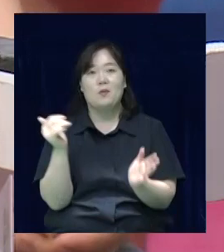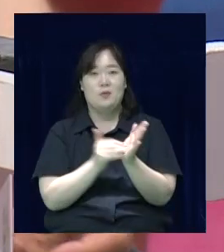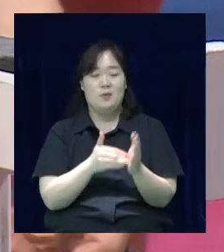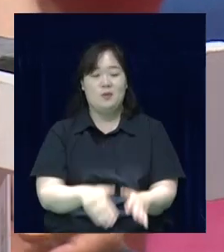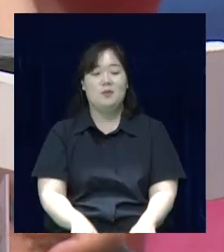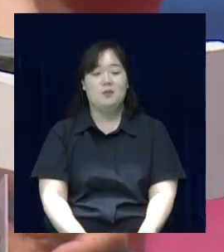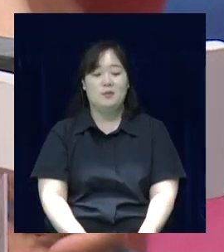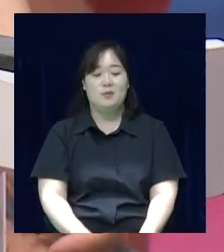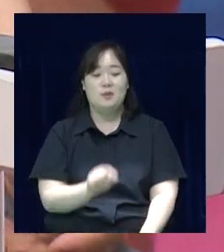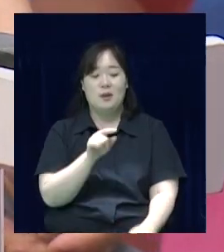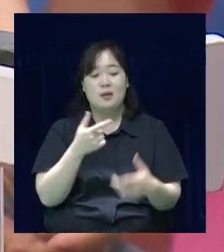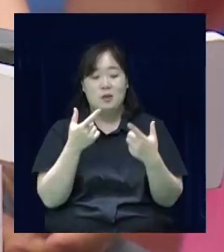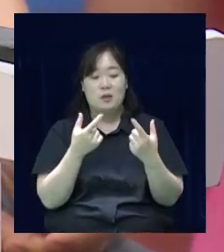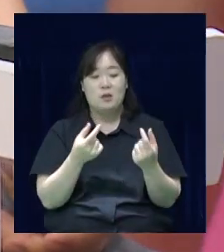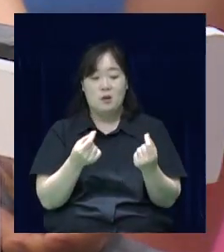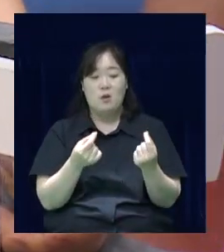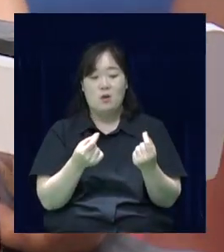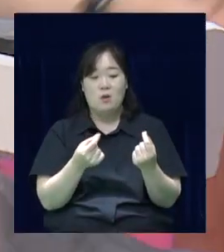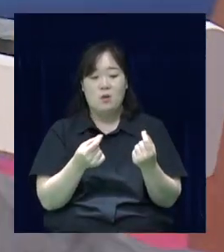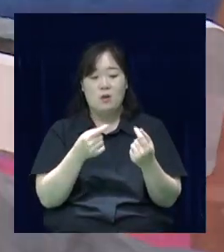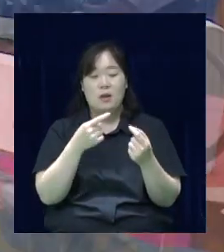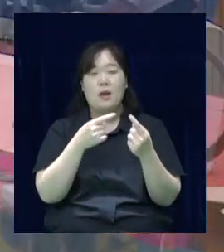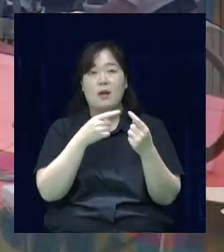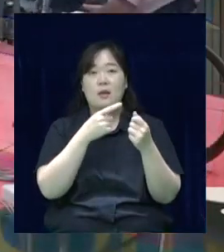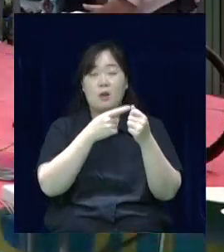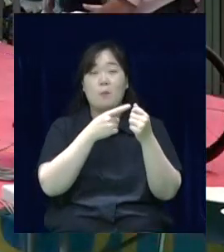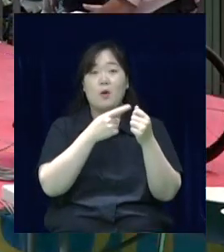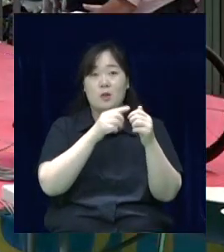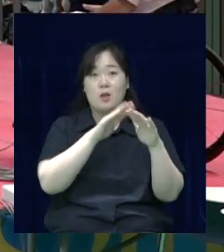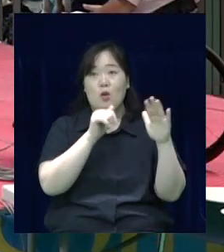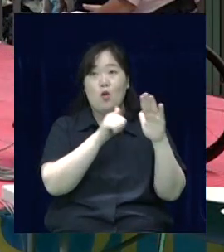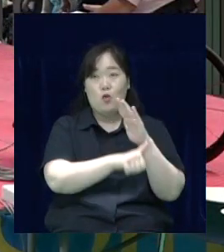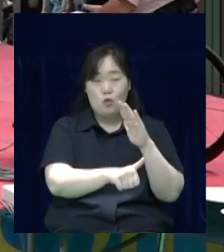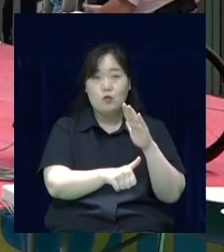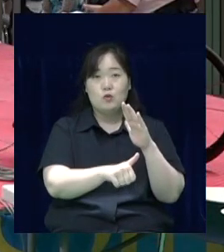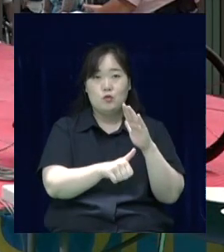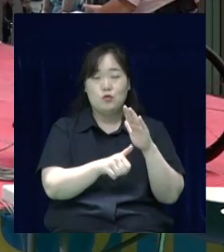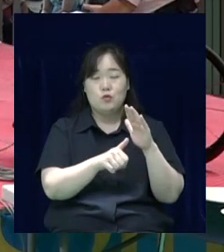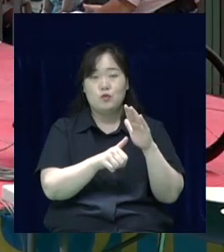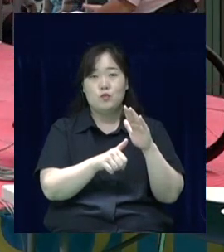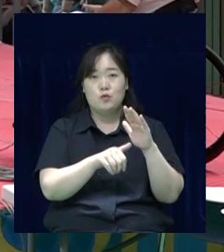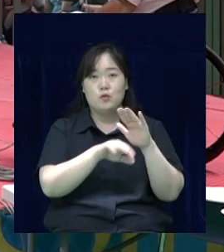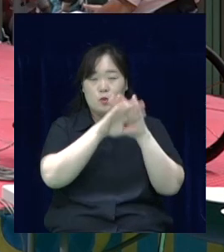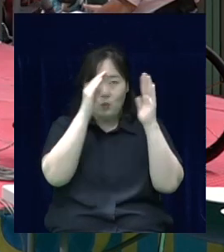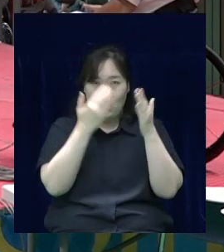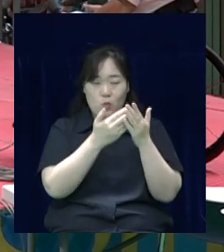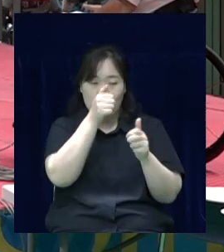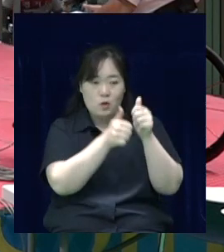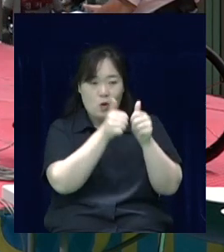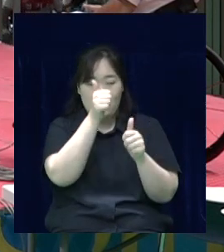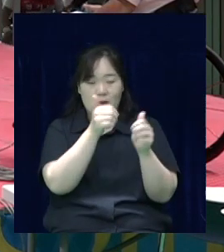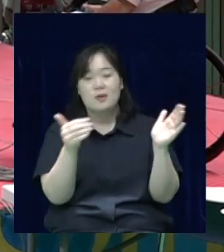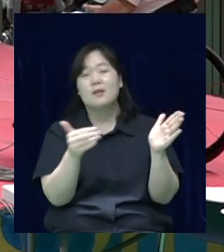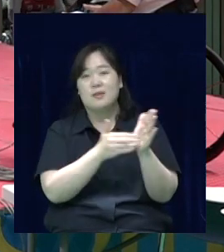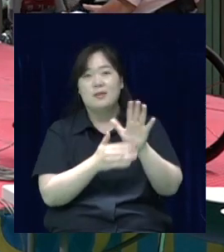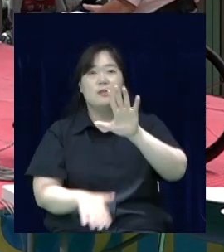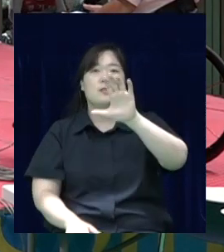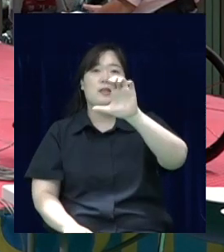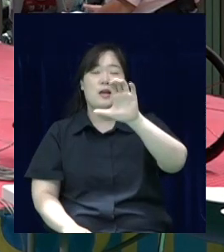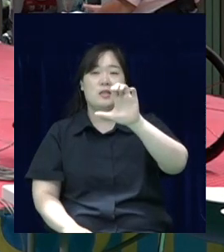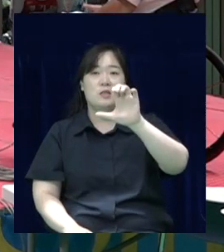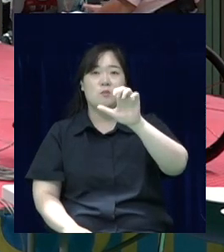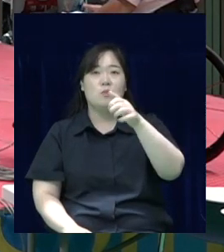자, 이렇게 되면서 일단은 첫 번째 주자였던 이동명 선수, 인천 소속의 이동명 선수는 파워리프팅은 45kg